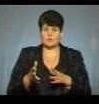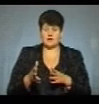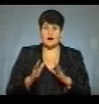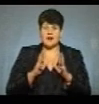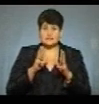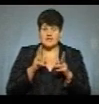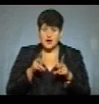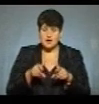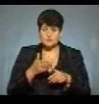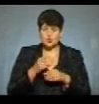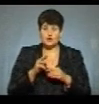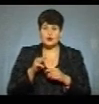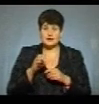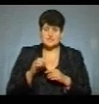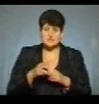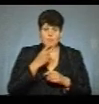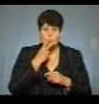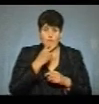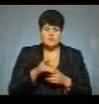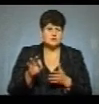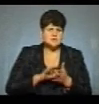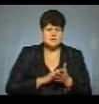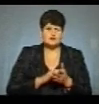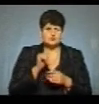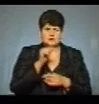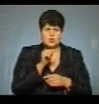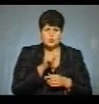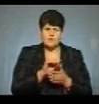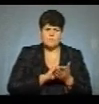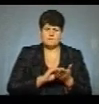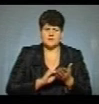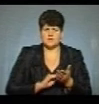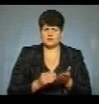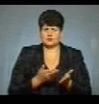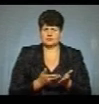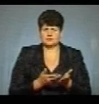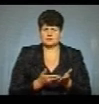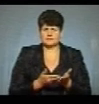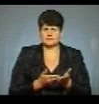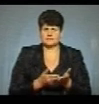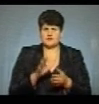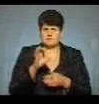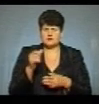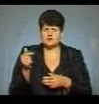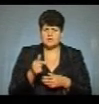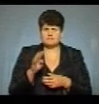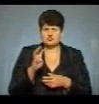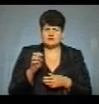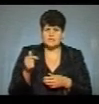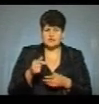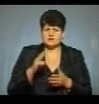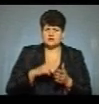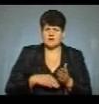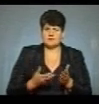трактора, бідного тракториста, побачить, зразу на нього і пишуть, розумієте? Зразу 500 гривень, 400 штрафу.